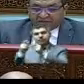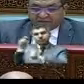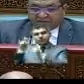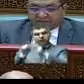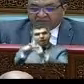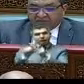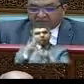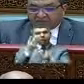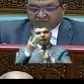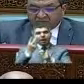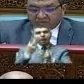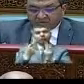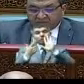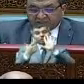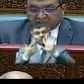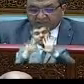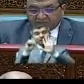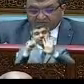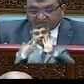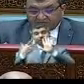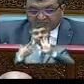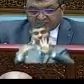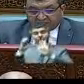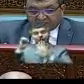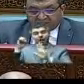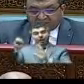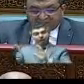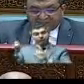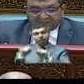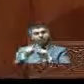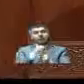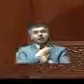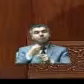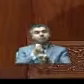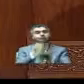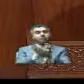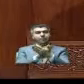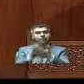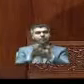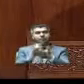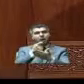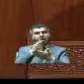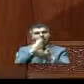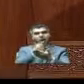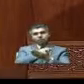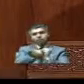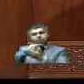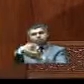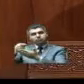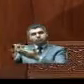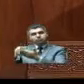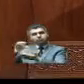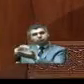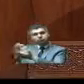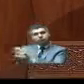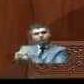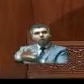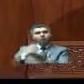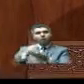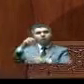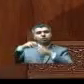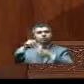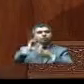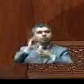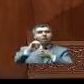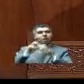بالأغطية. برمجة وتنظيم 371 قافلة طبية في إطار تفعيل برنامج رعاية